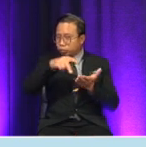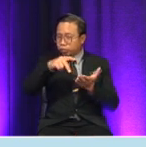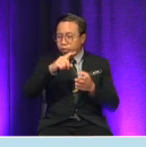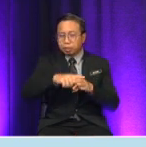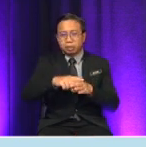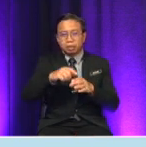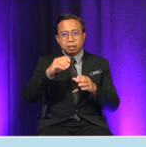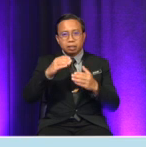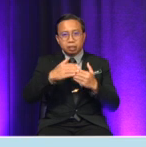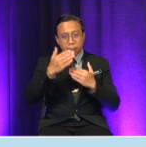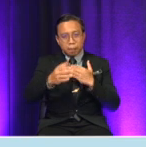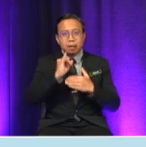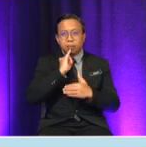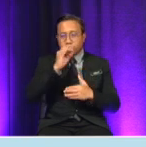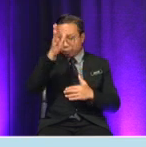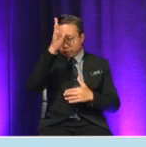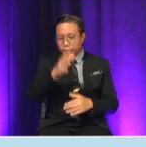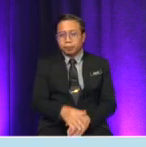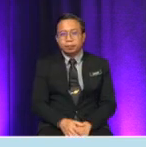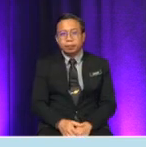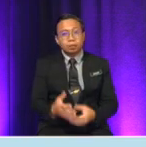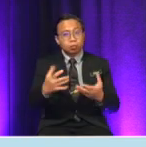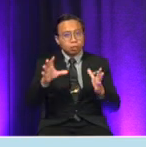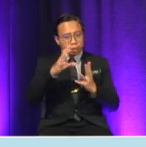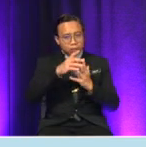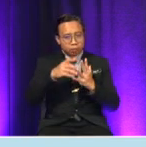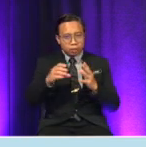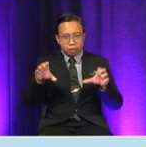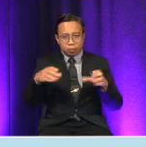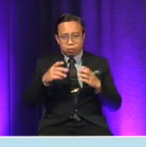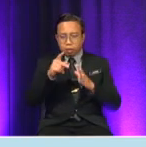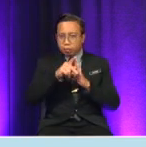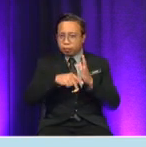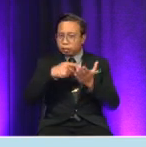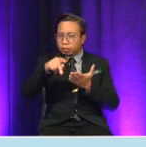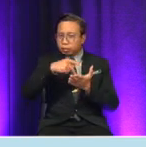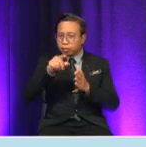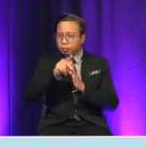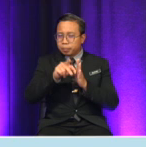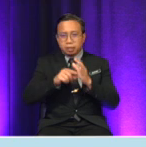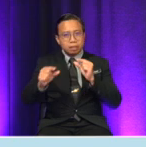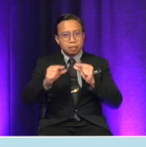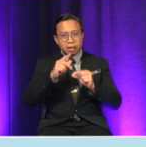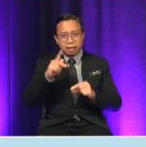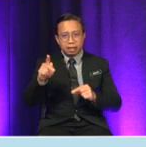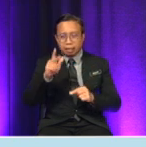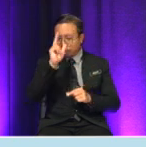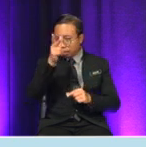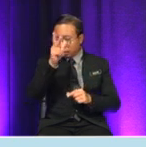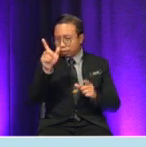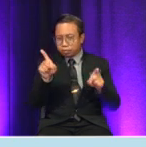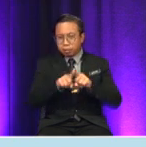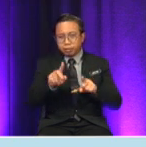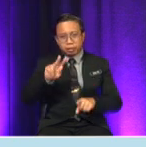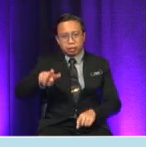ibu bapa. Jadi Nisa ni dia telah memilih untuk mengadakan persembahan pergerakan kreatif bersama dengan kanak-kanak